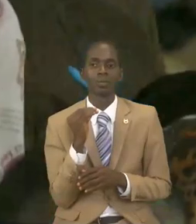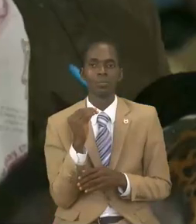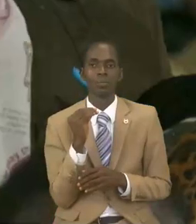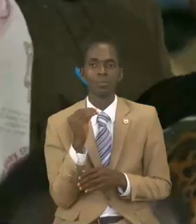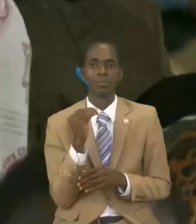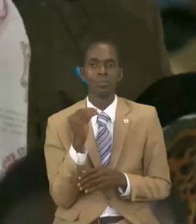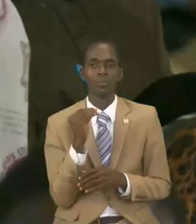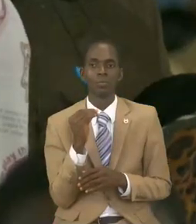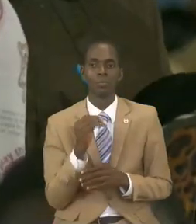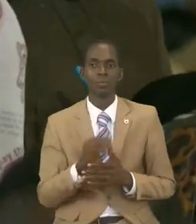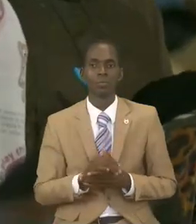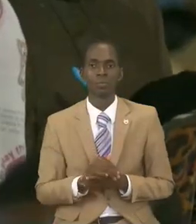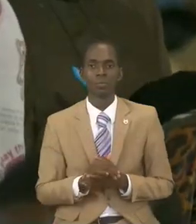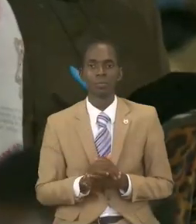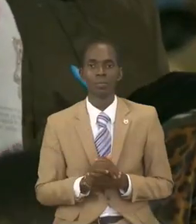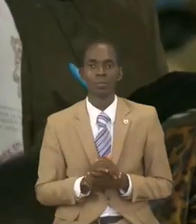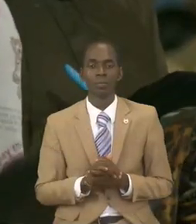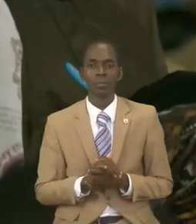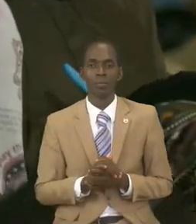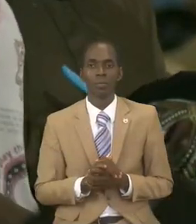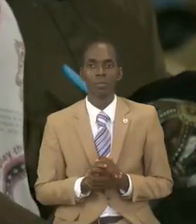Ce que vous avez fait ce soir est vraiment glorieux.